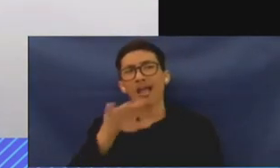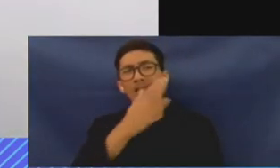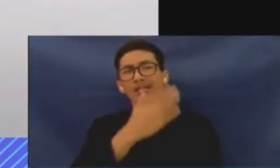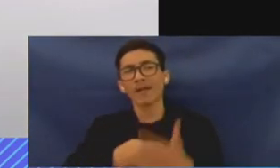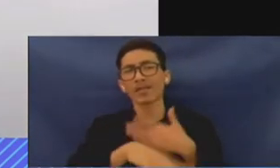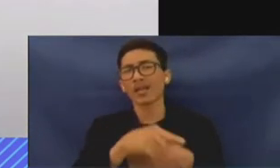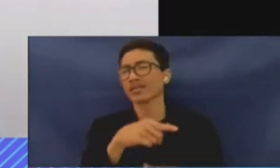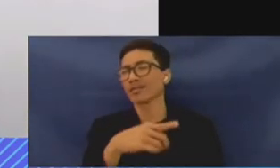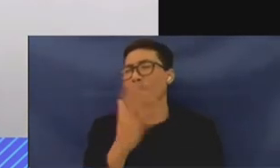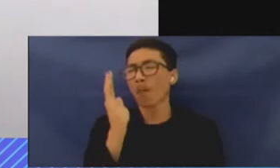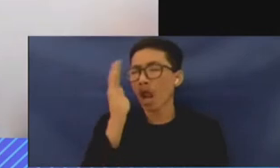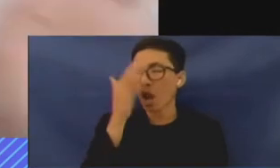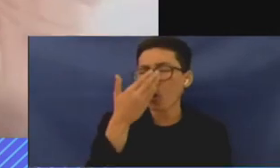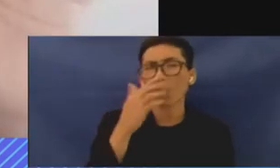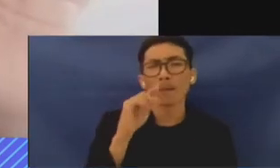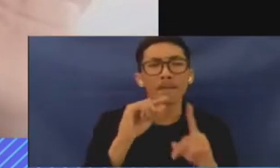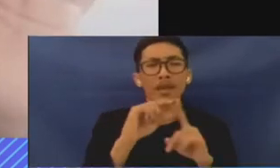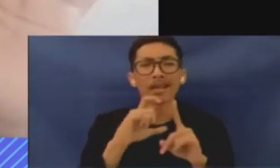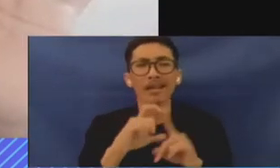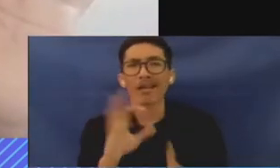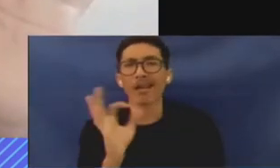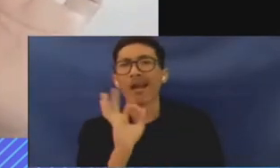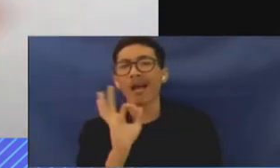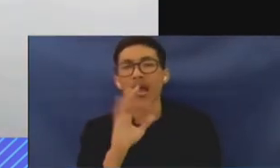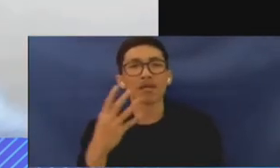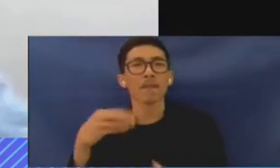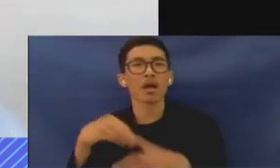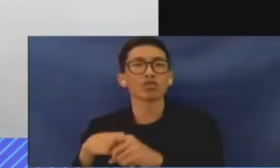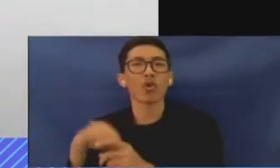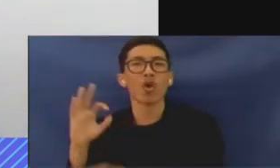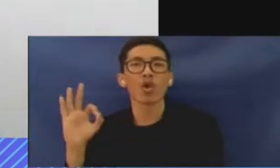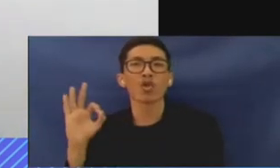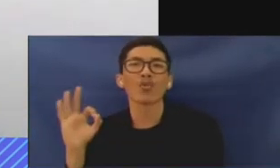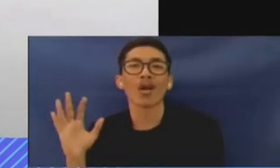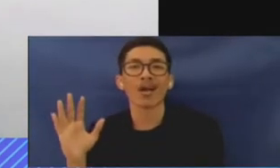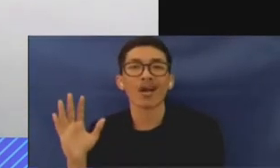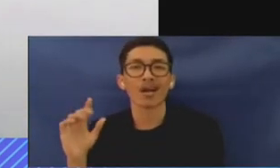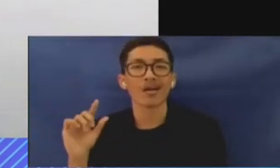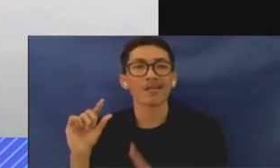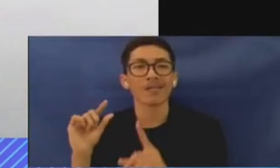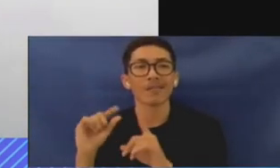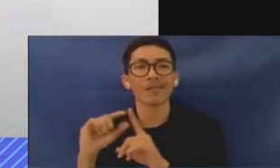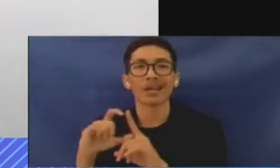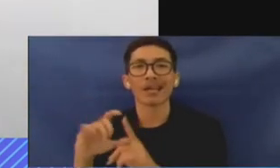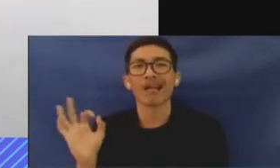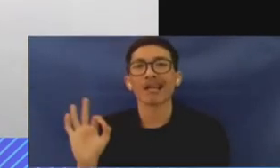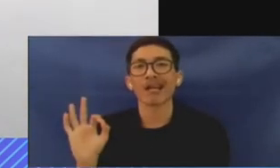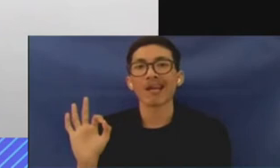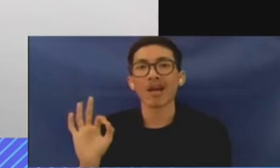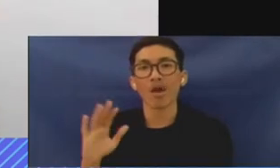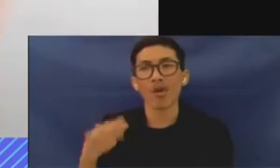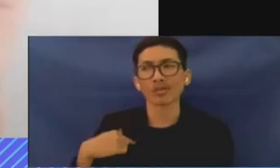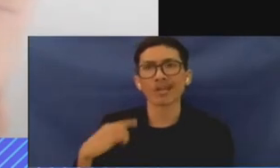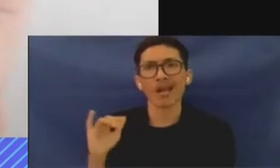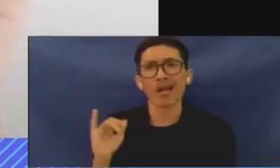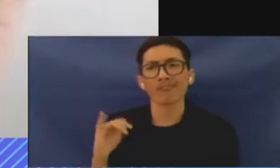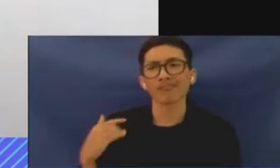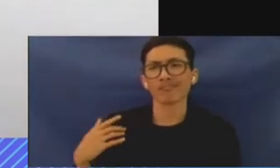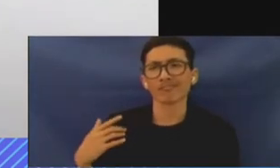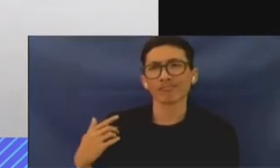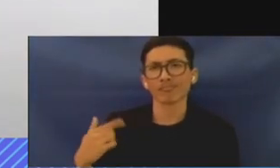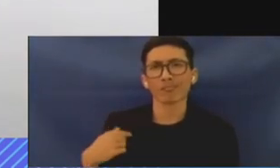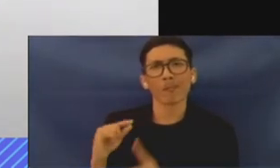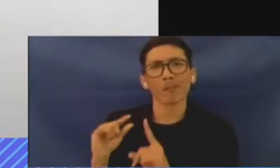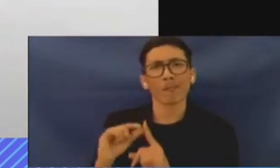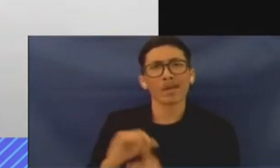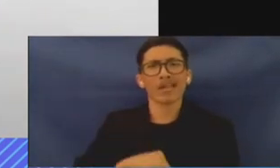nggak pede itu biasanya cenderungan orang tuanya juga nggak pede ya. Gitu. Kalau saya sih saya tenteng-tenteng kemana-mana gitu loh, saya bawa-bawa ya. Gitu. Kalau misalnya, dan yang